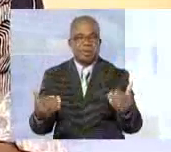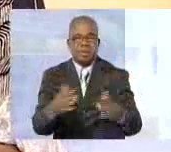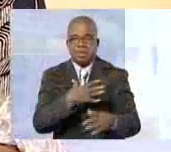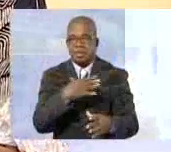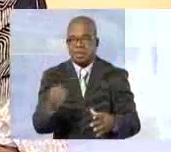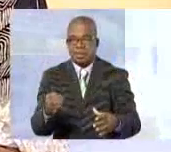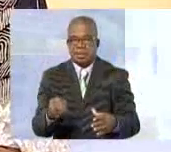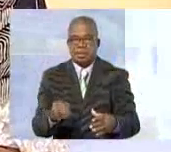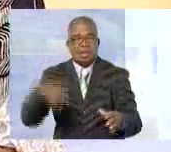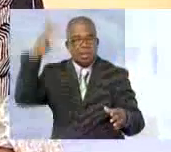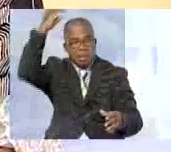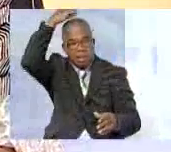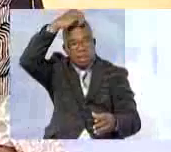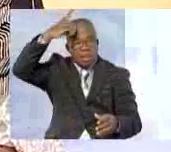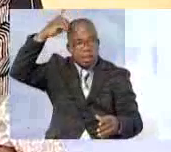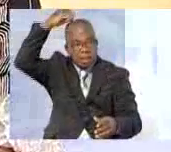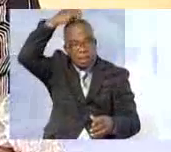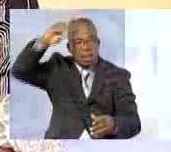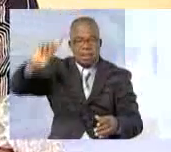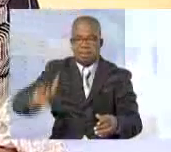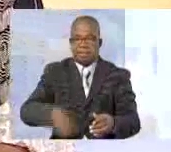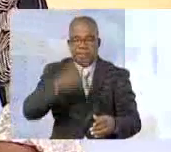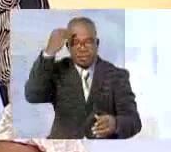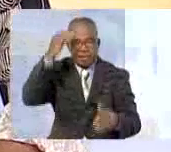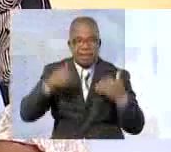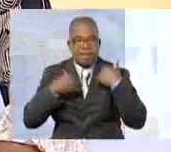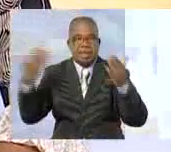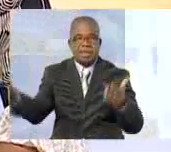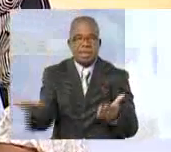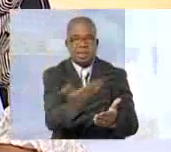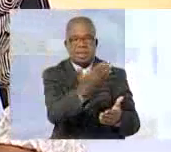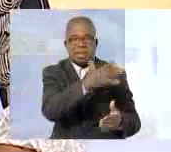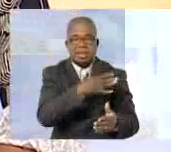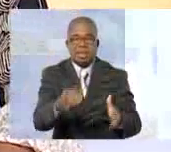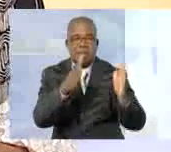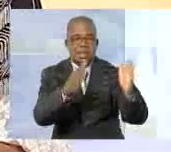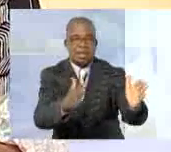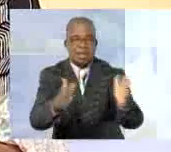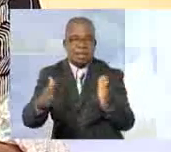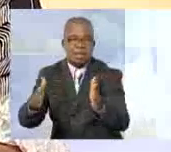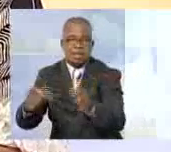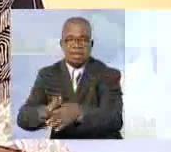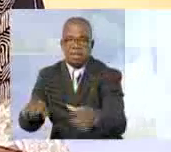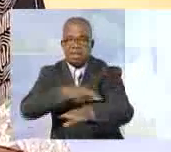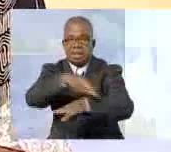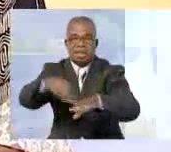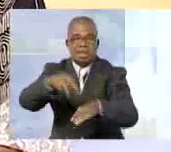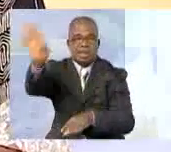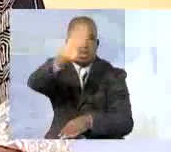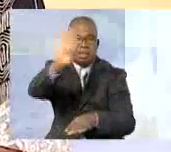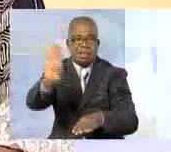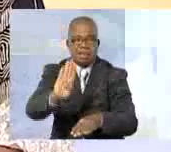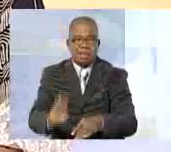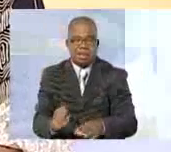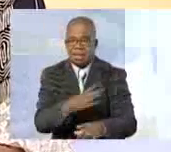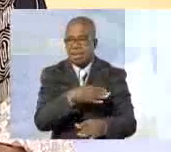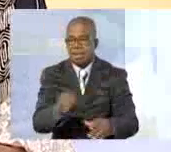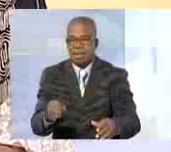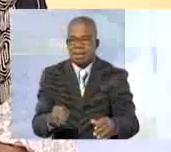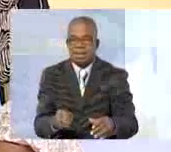ivoirien, Daniel Kablan-Duncan, a reçu mercredi dernier le médiateur de la République du Bénin, Albert